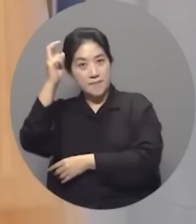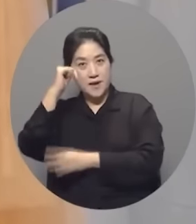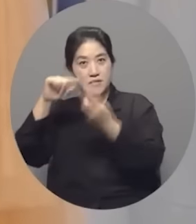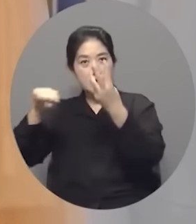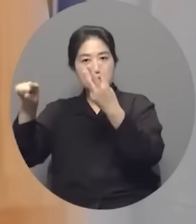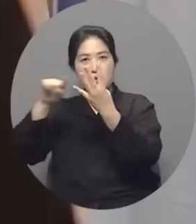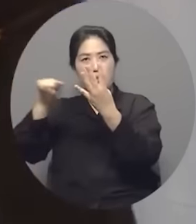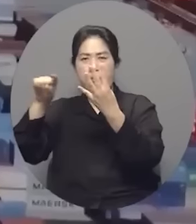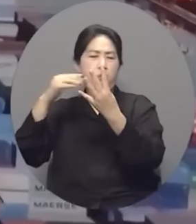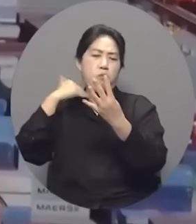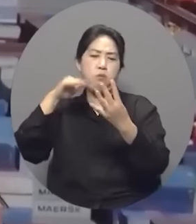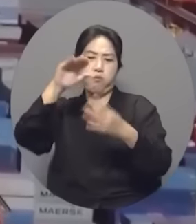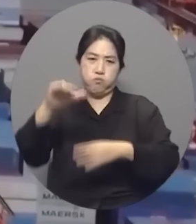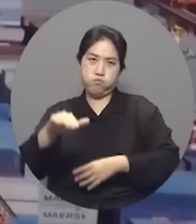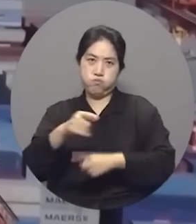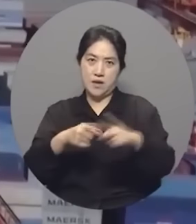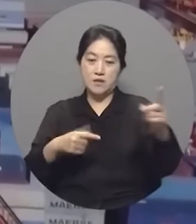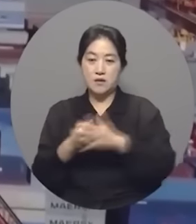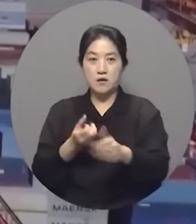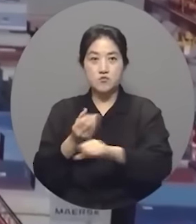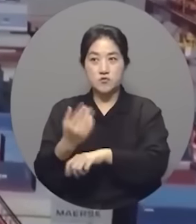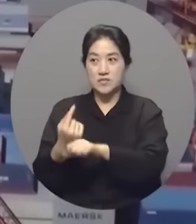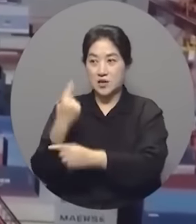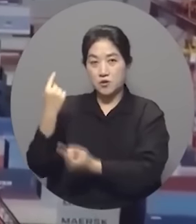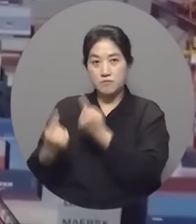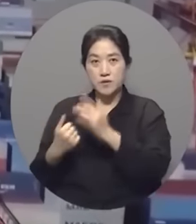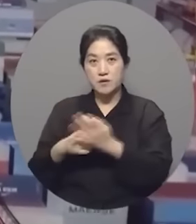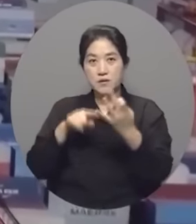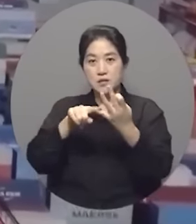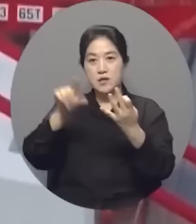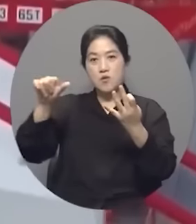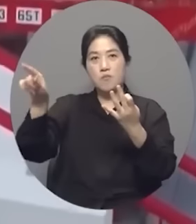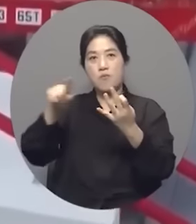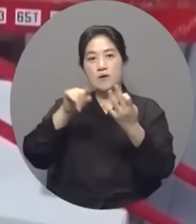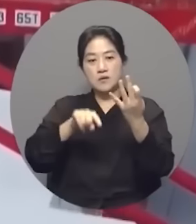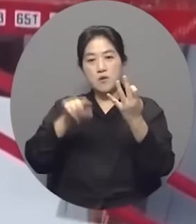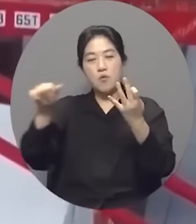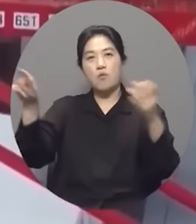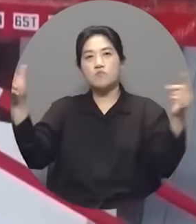한참 돌았고 수출도 지난해대비 14.5%